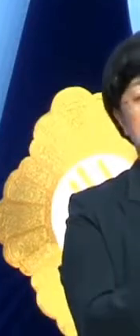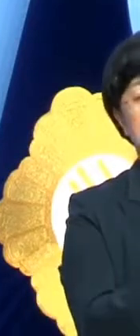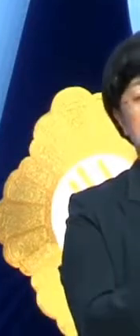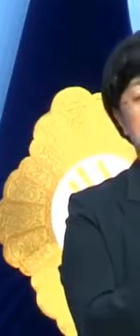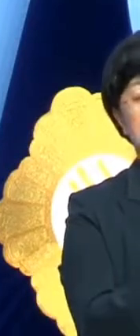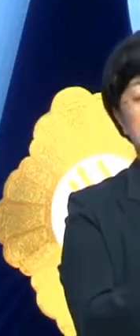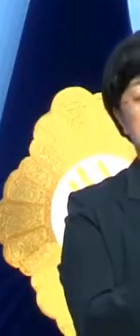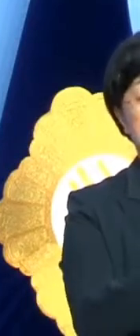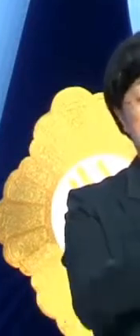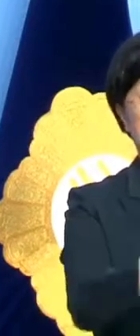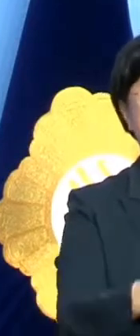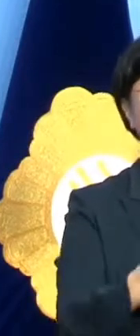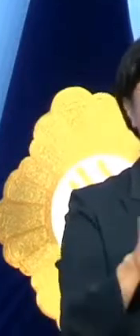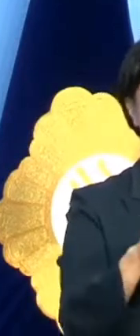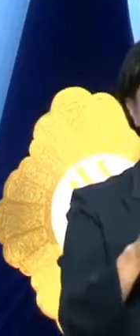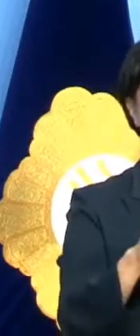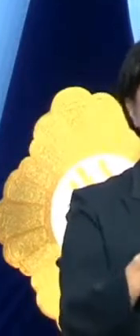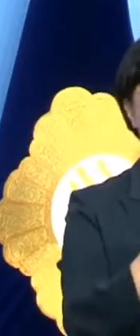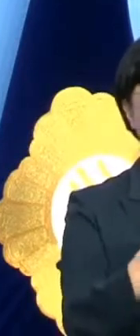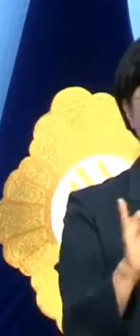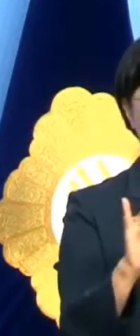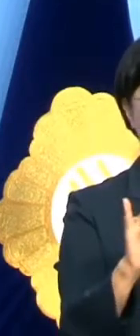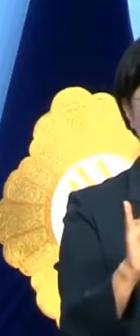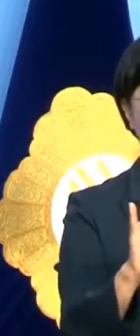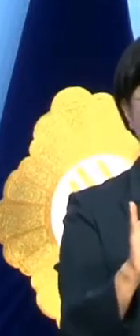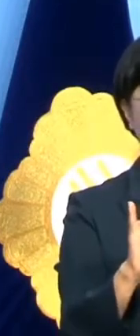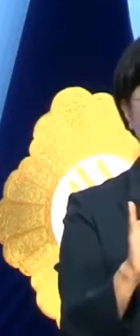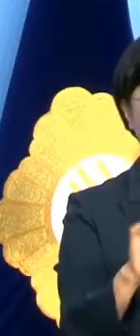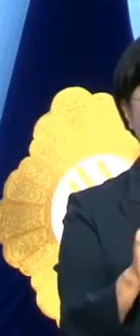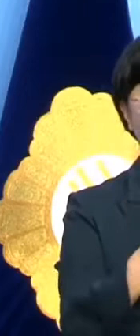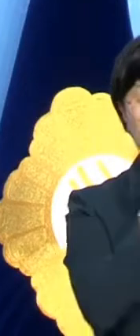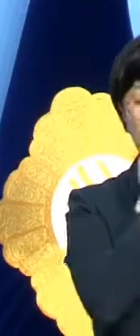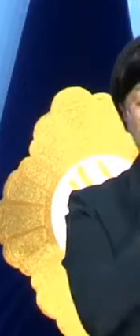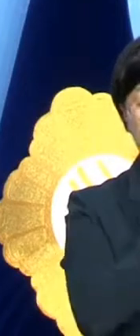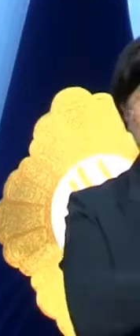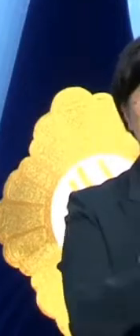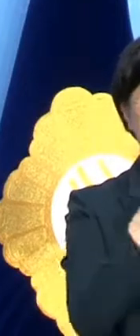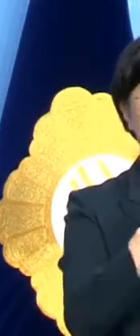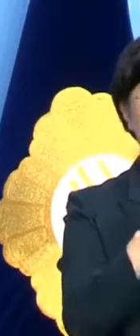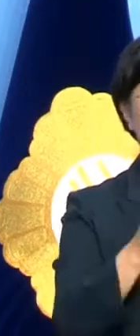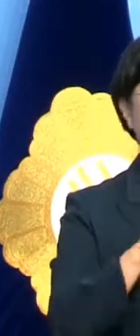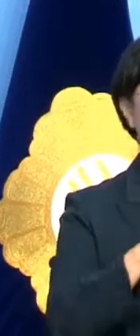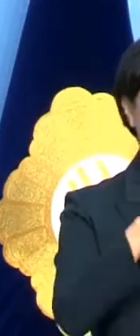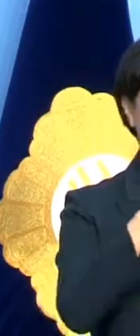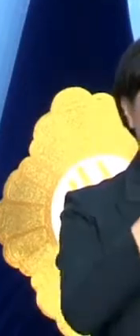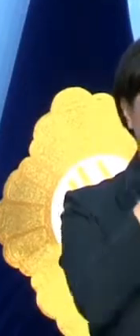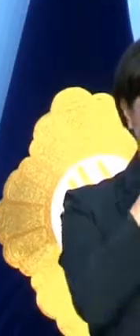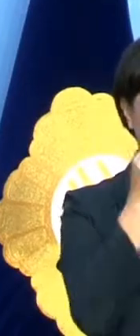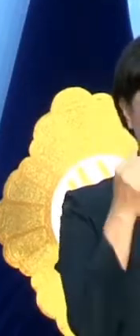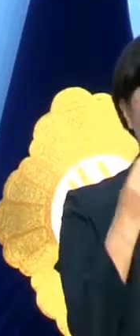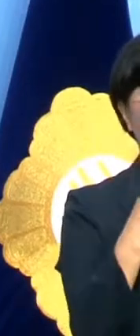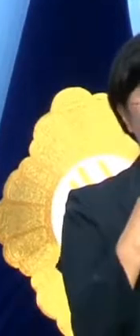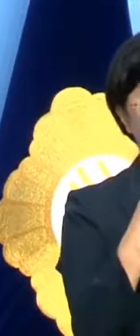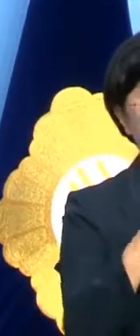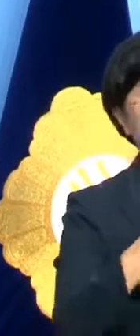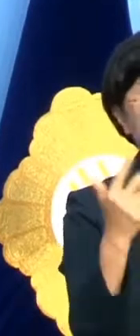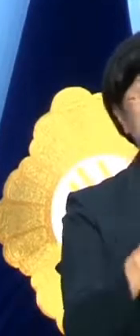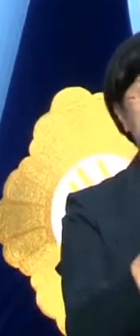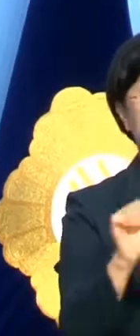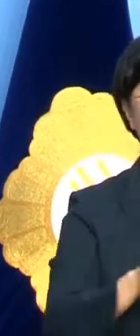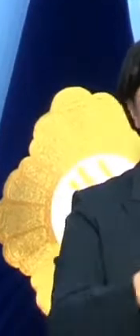42명이 이르는 소중한 생명이 숨지거나 실정이 되었고 또 7000여명의